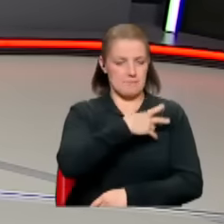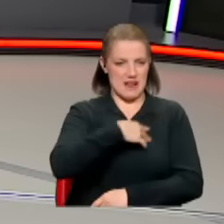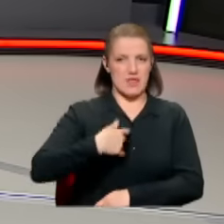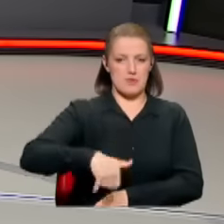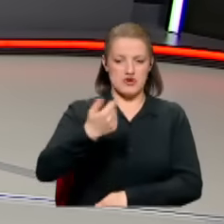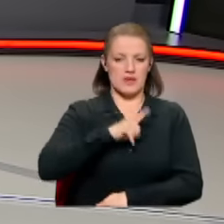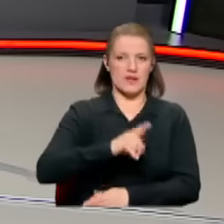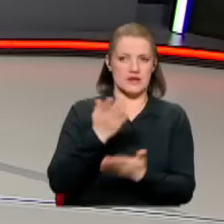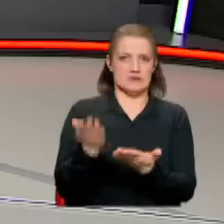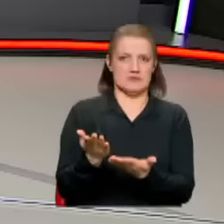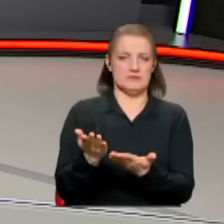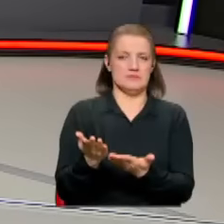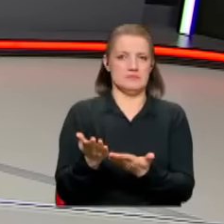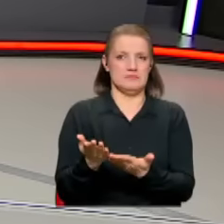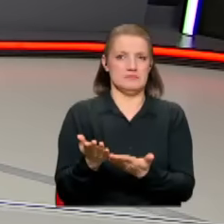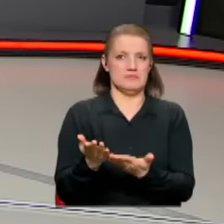MHP'li belediye başkanı